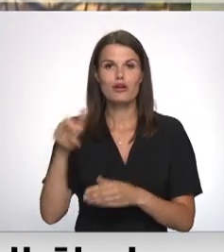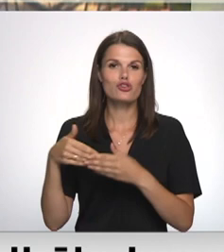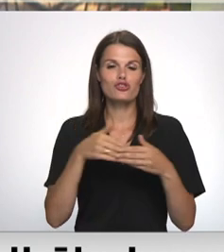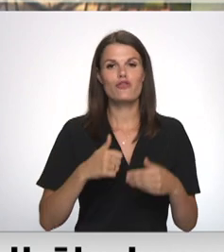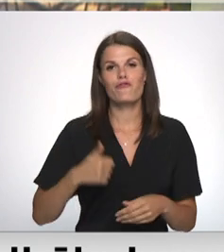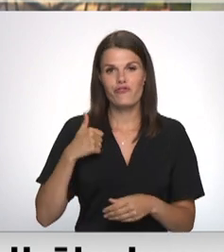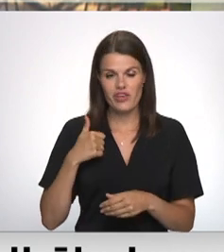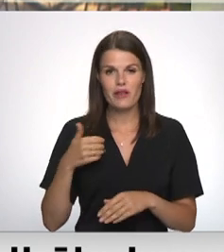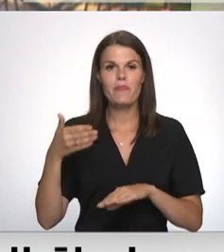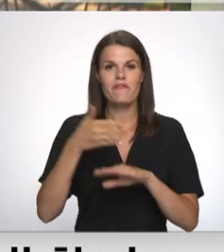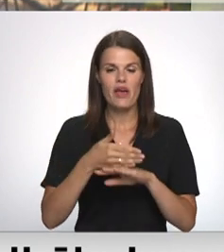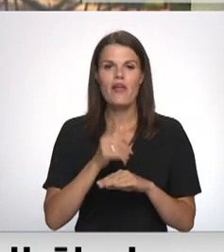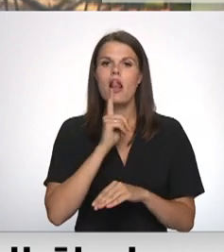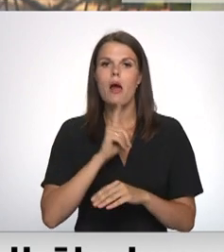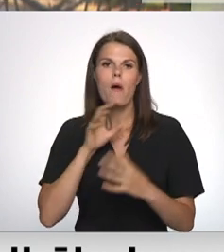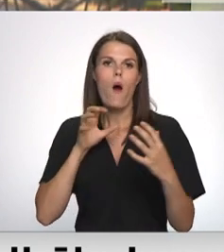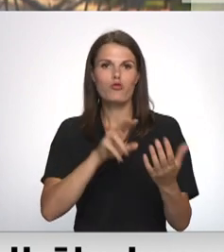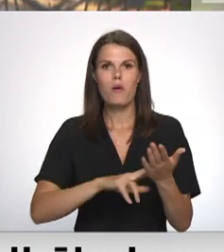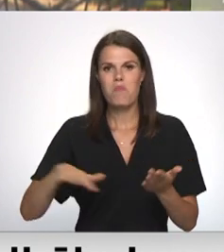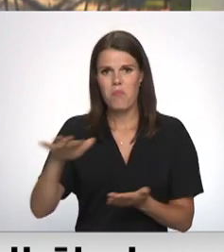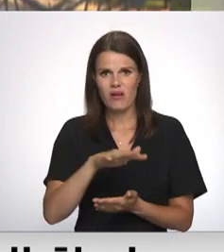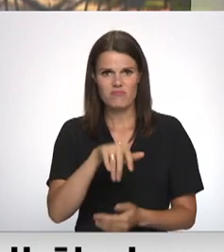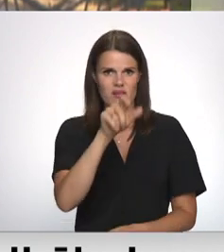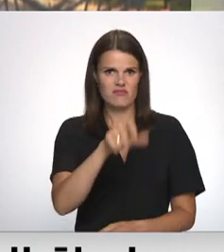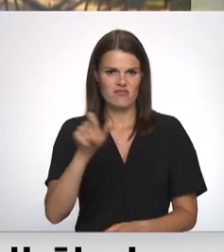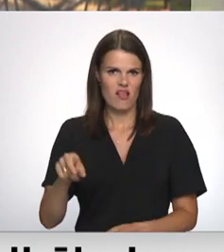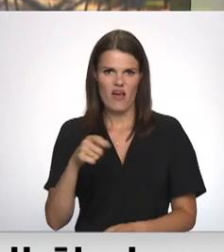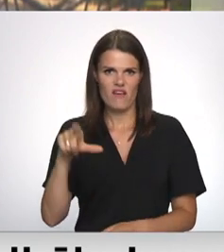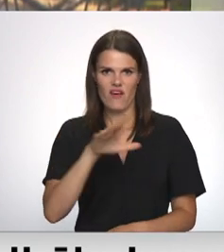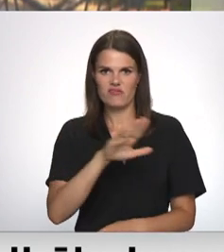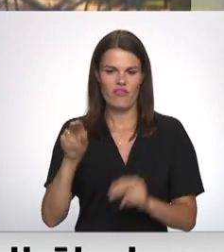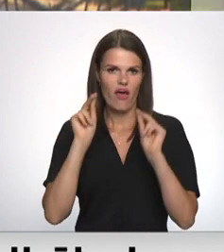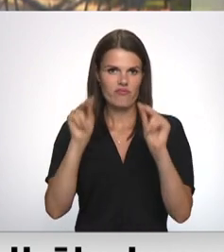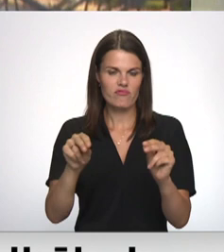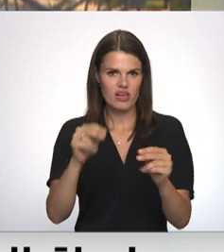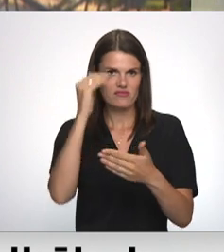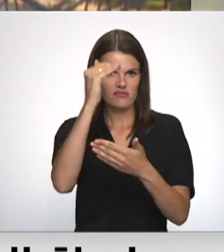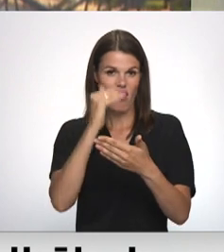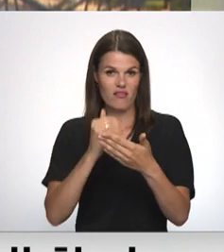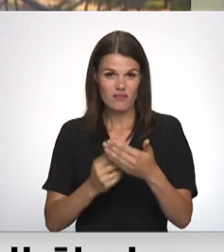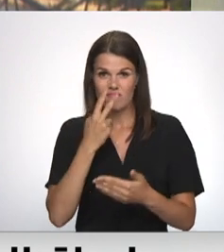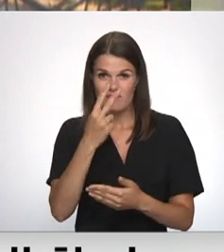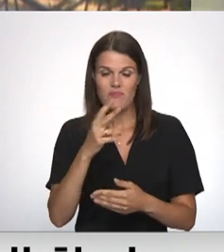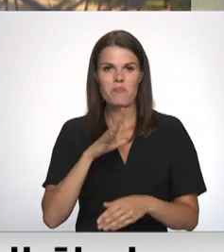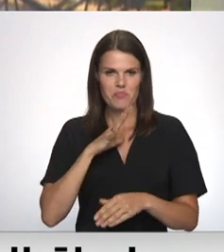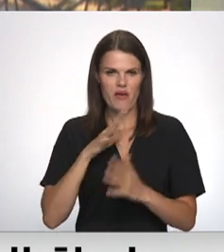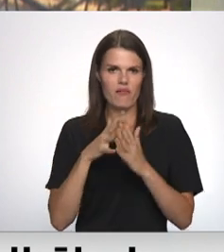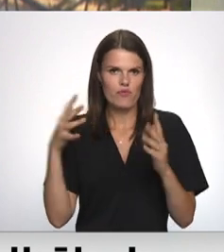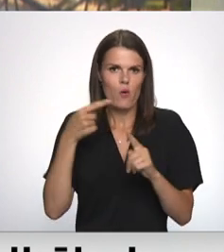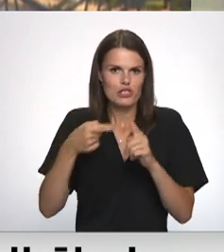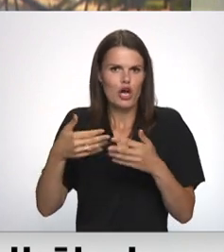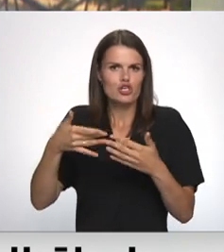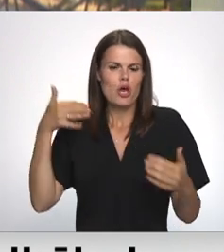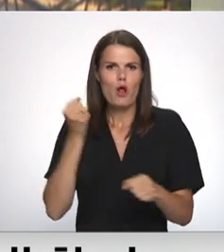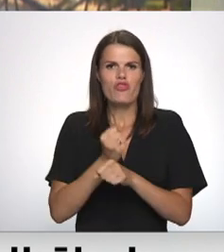autobusu parks, iedzīvotājs zaudējuši uzticību autobusu sarakstiem. Uzrunāties stāsta, ka vairāk kārt kavējuši darbu, jo autobusu vienkārši